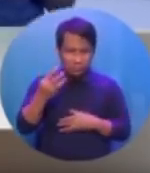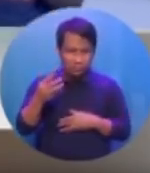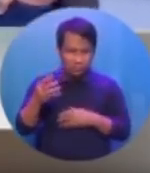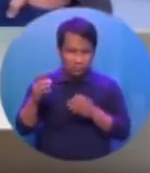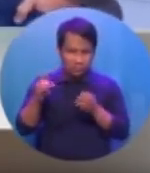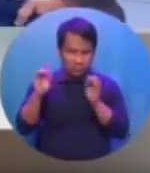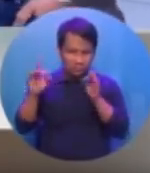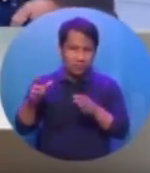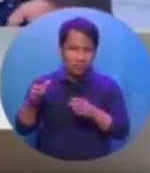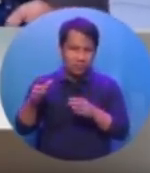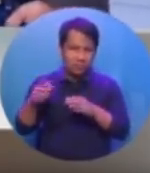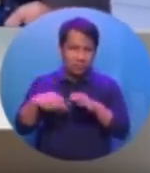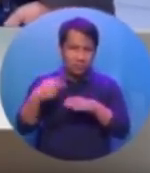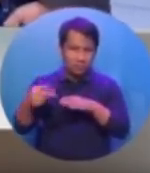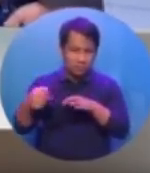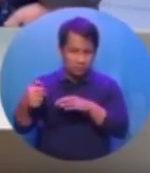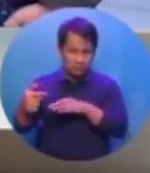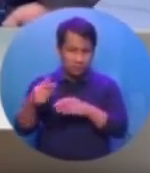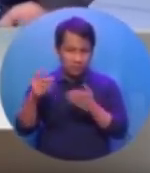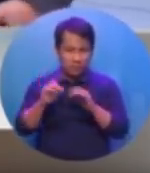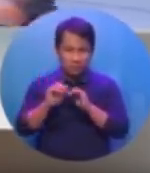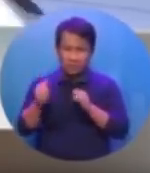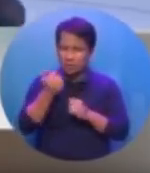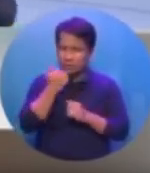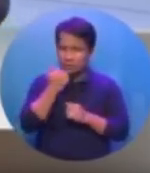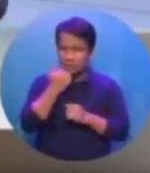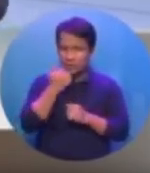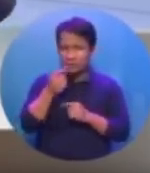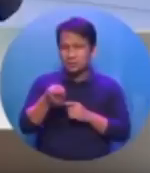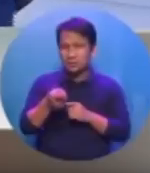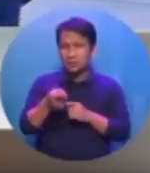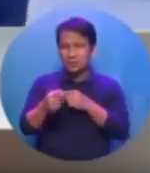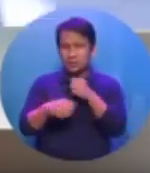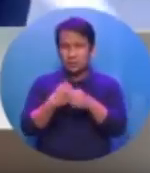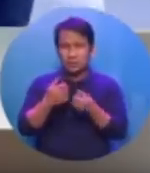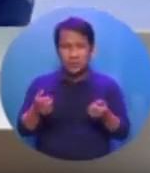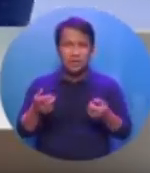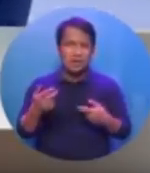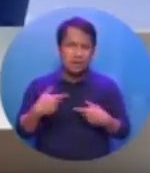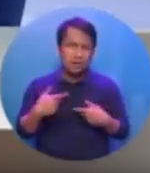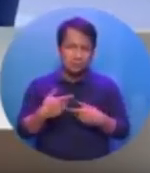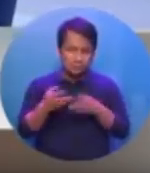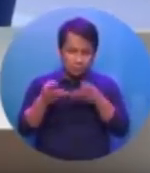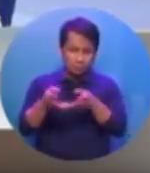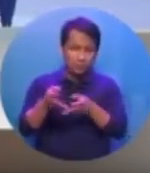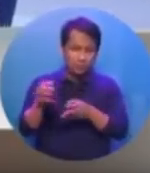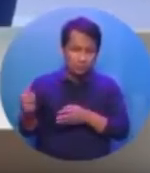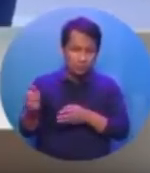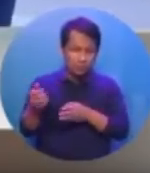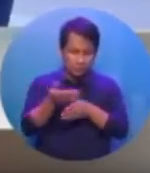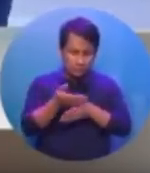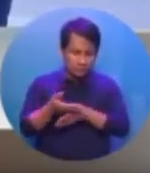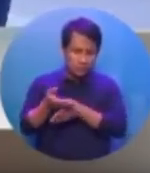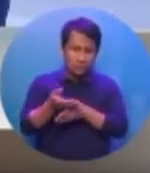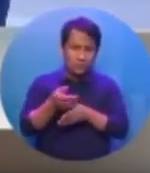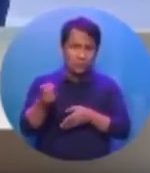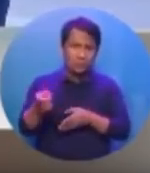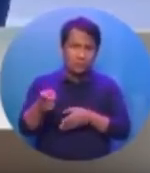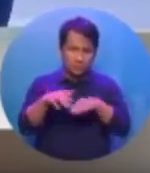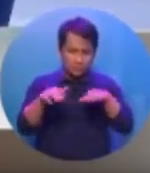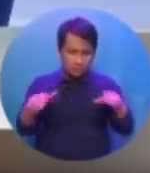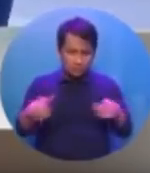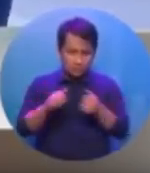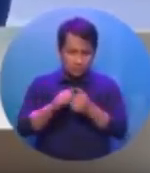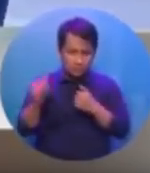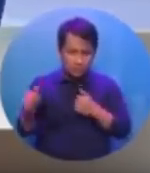madisgrasya, baka malunod kapag naglangoy sa ilog, mali pa rin ang talian na parang hayop. May mga pamamaraan na para mapaalagaan yung kapakanan ng bata na